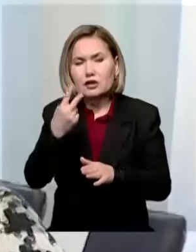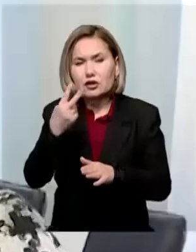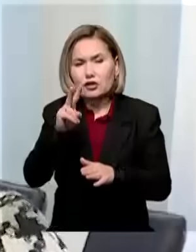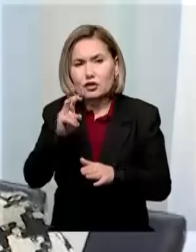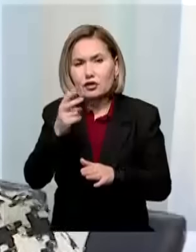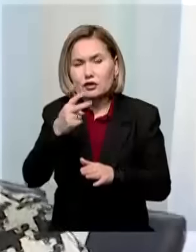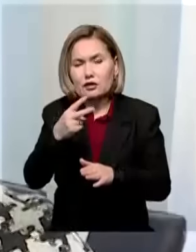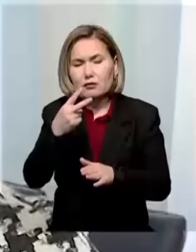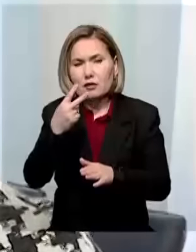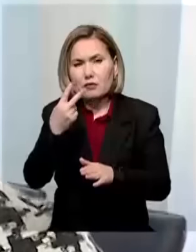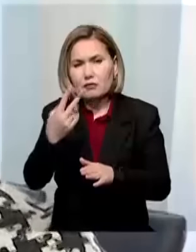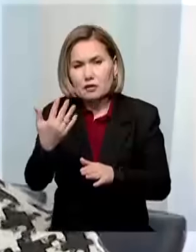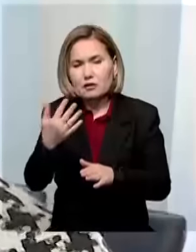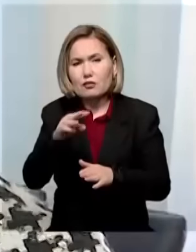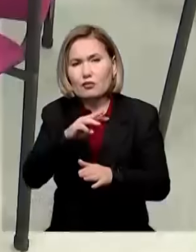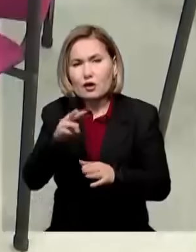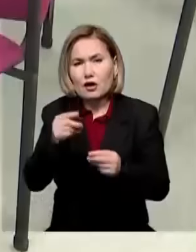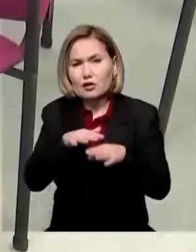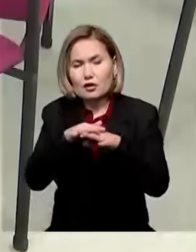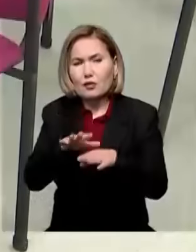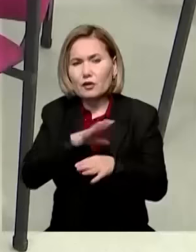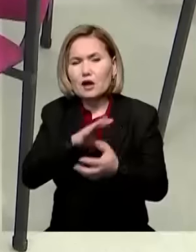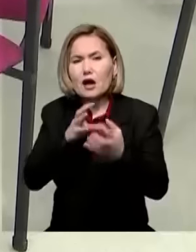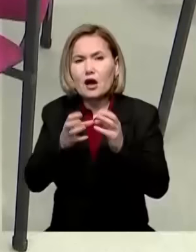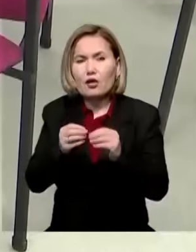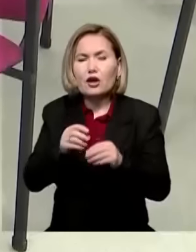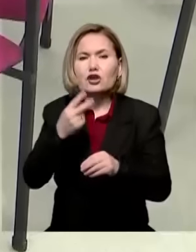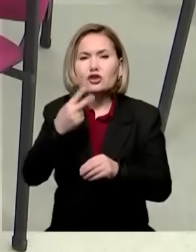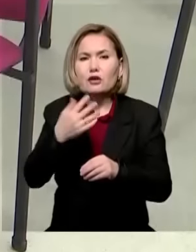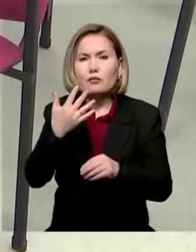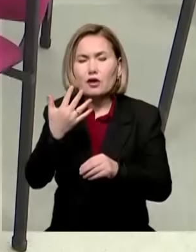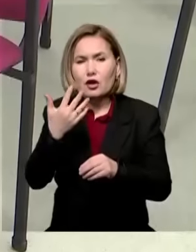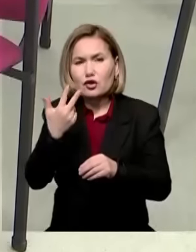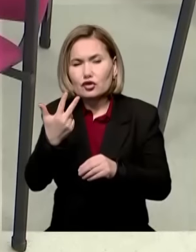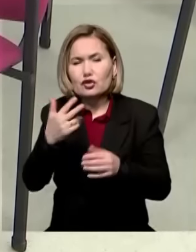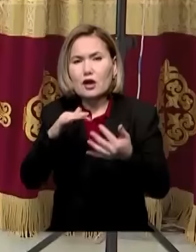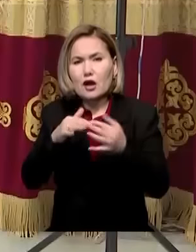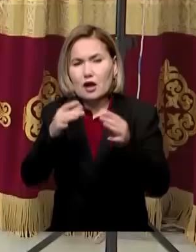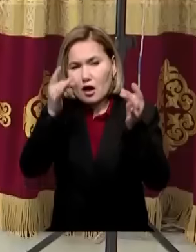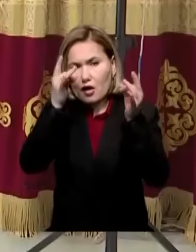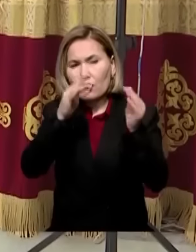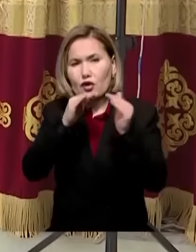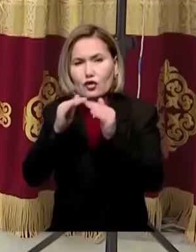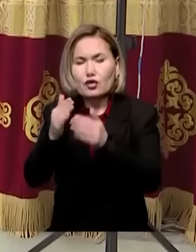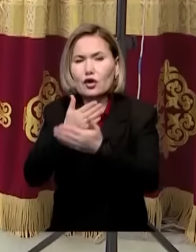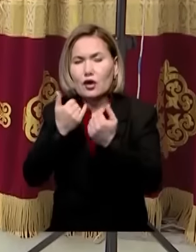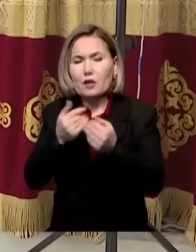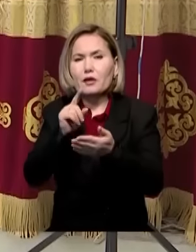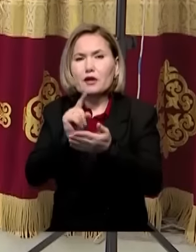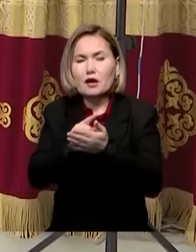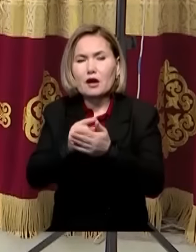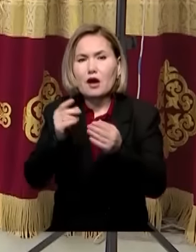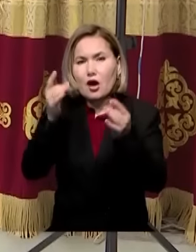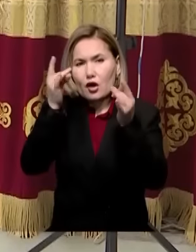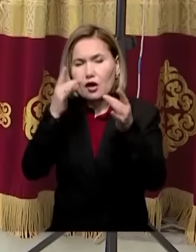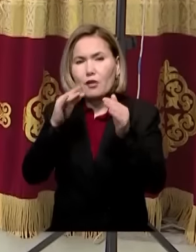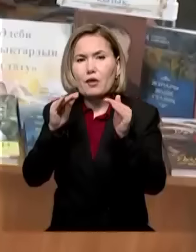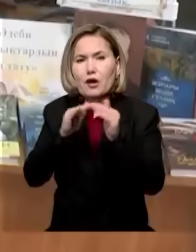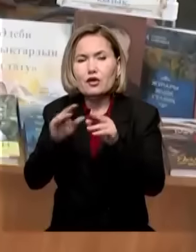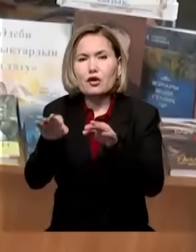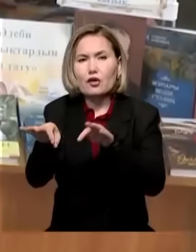225,5 миллион теңге қаржы бөлінді. Бұдан бөлек 23 ауылда мәдениет нысаны атымен жоқ. Қазір тиісті өнер ордаларының жобалық